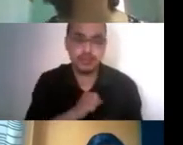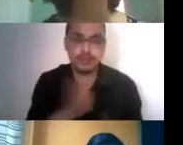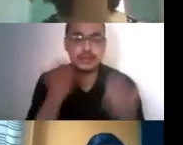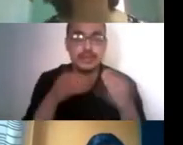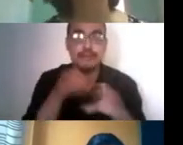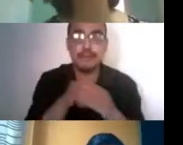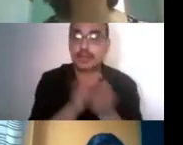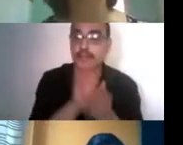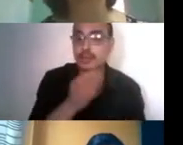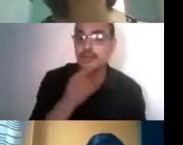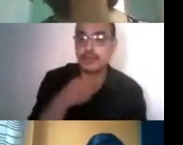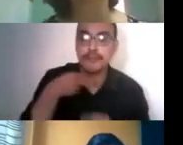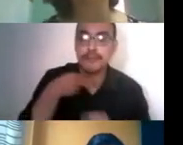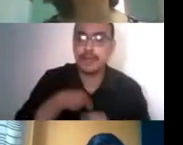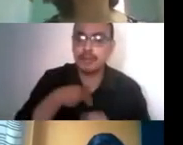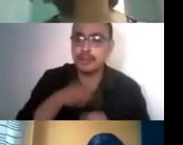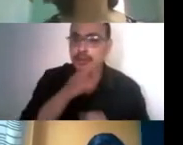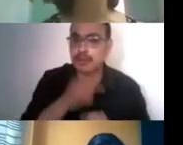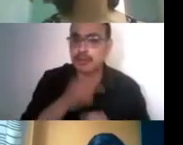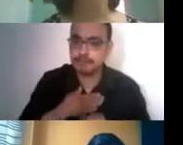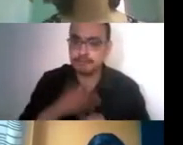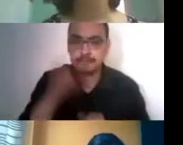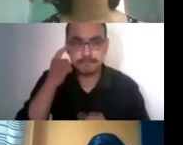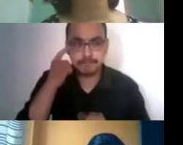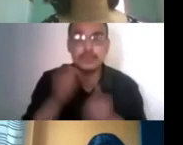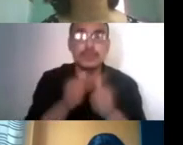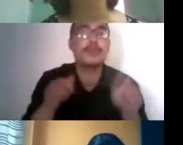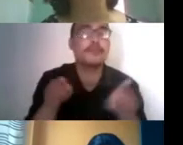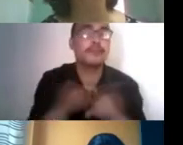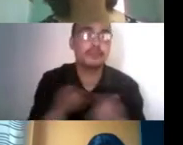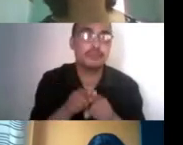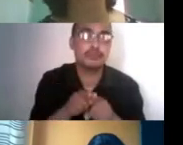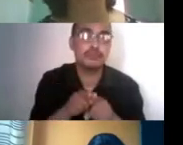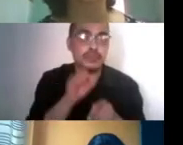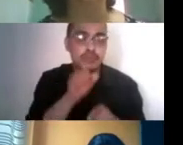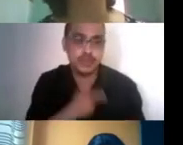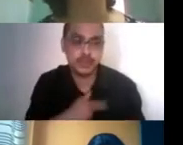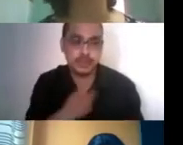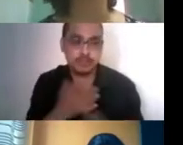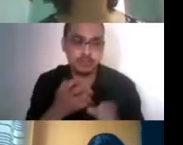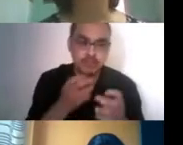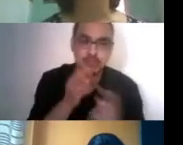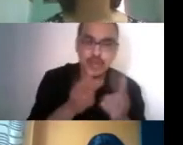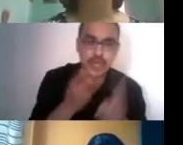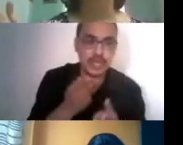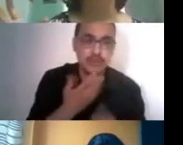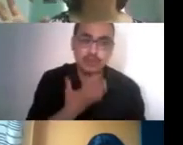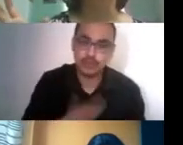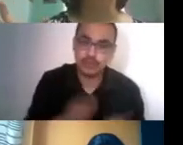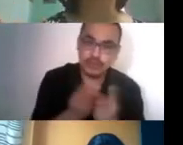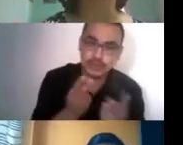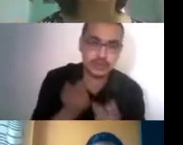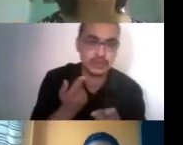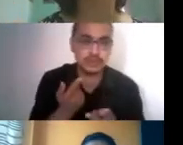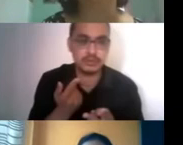भने भावनात्मक तथा मनोवैज्ञानिक होइन, त्यो चाहिँ अब उसको चित्त दुख्ने कुराहरू, मनोवैज्ञानिक एक